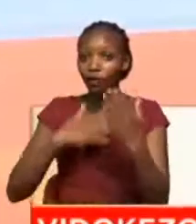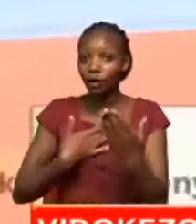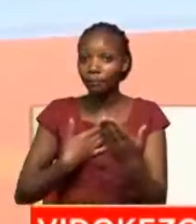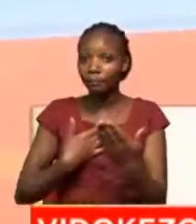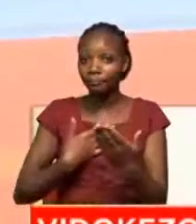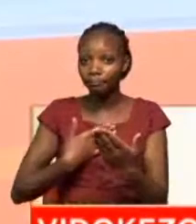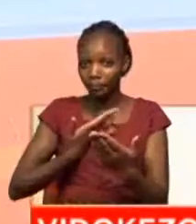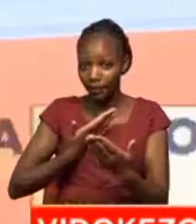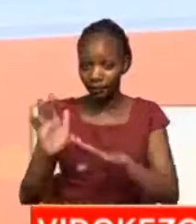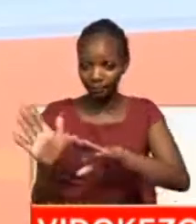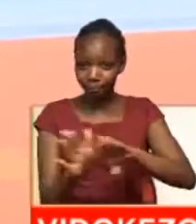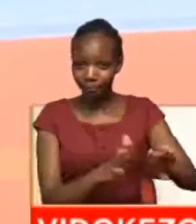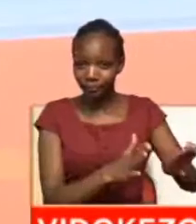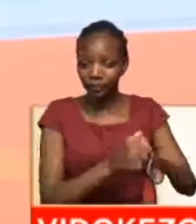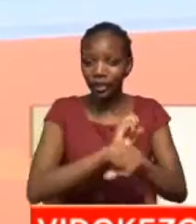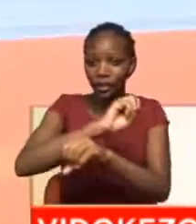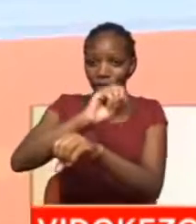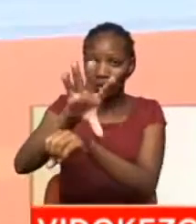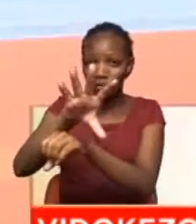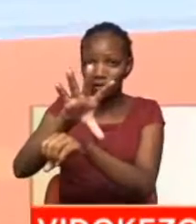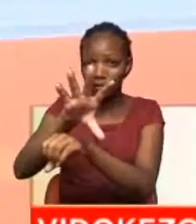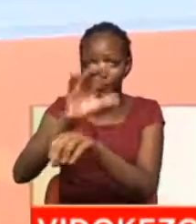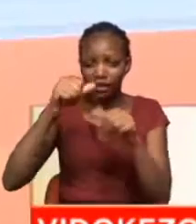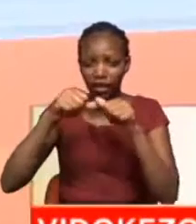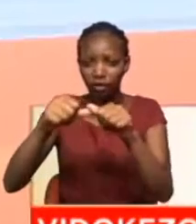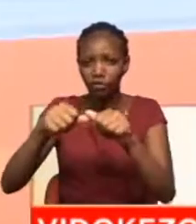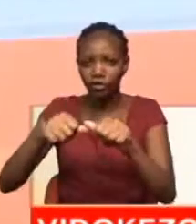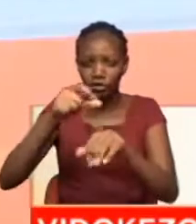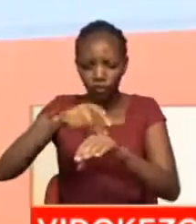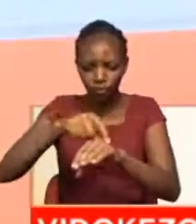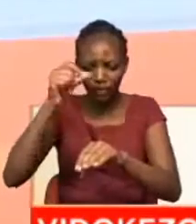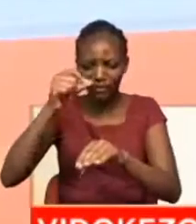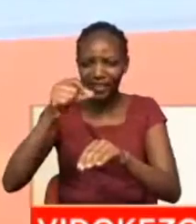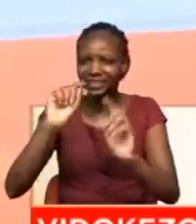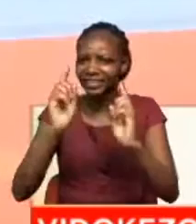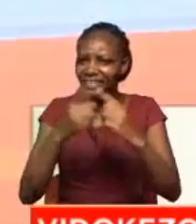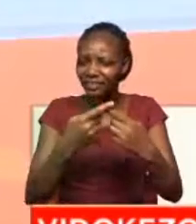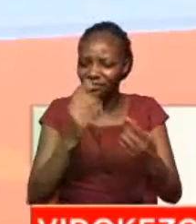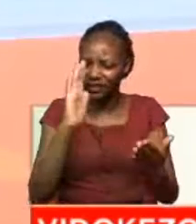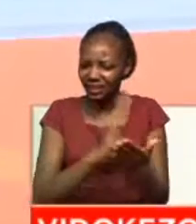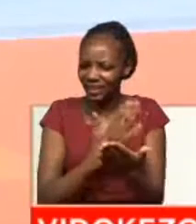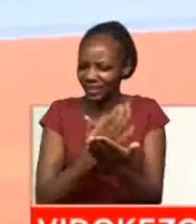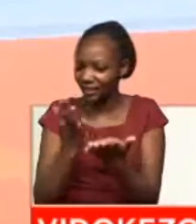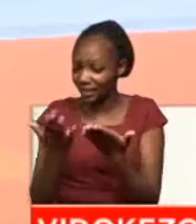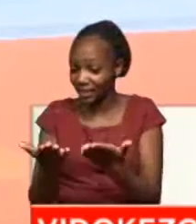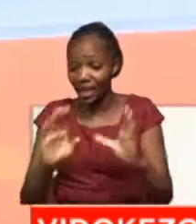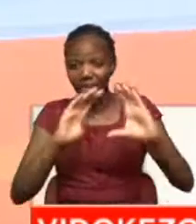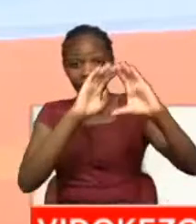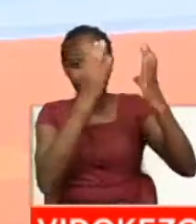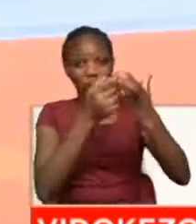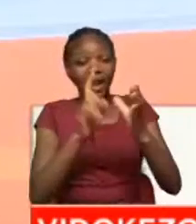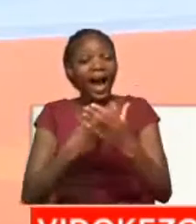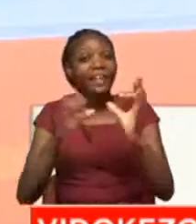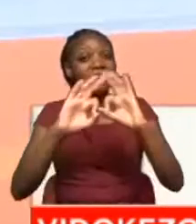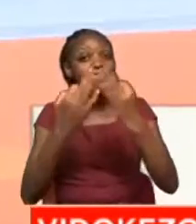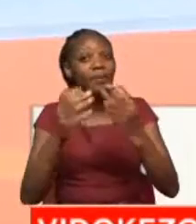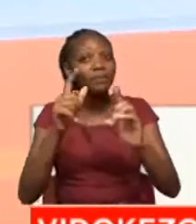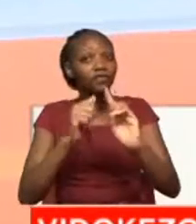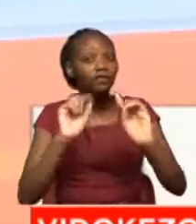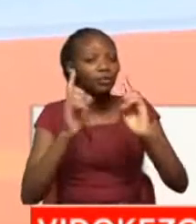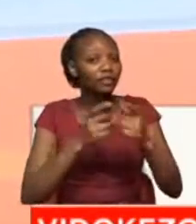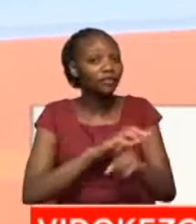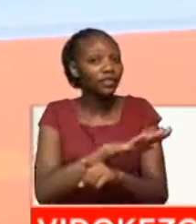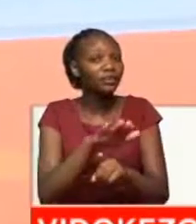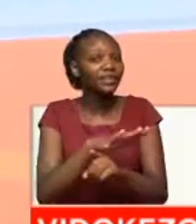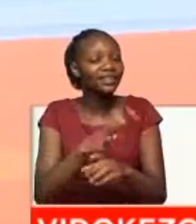Kwingineko, makali ya virusi vya korona yamezidi kulemaza shughuli nyingi humu nchini. Familia nyingi kutoka vitongoji